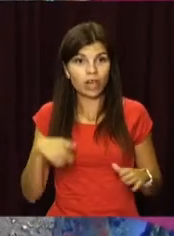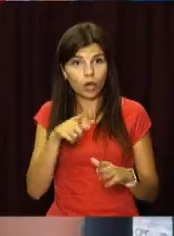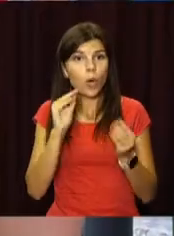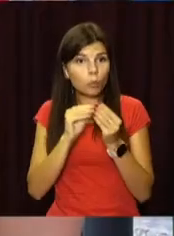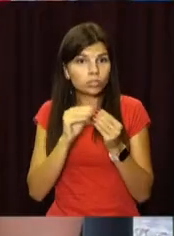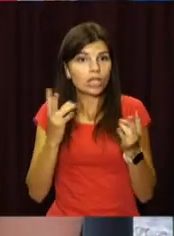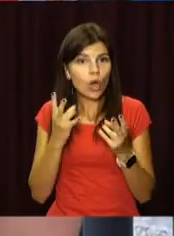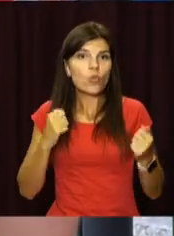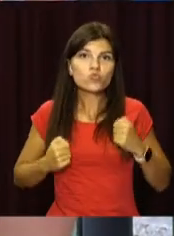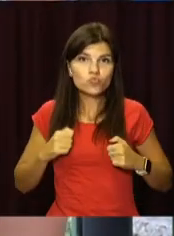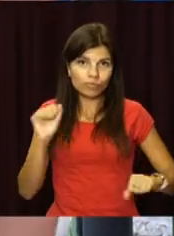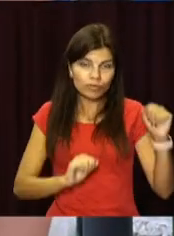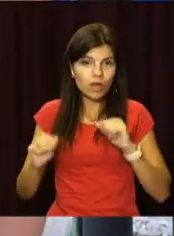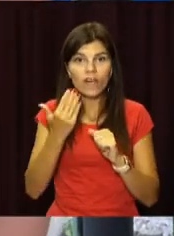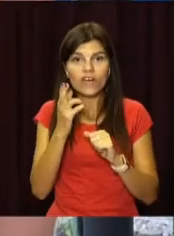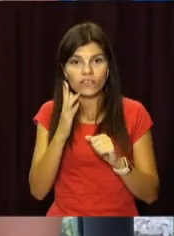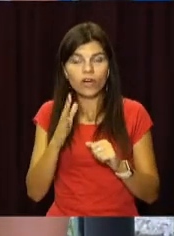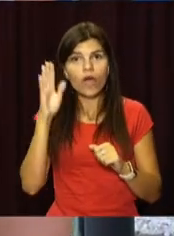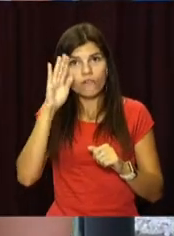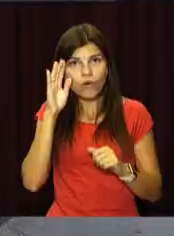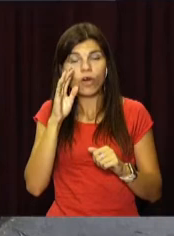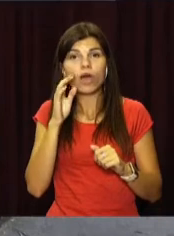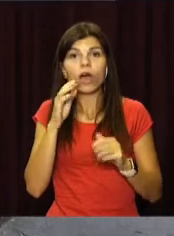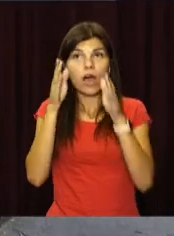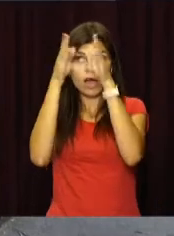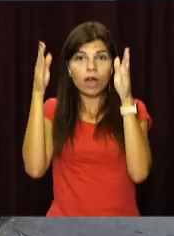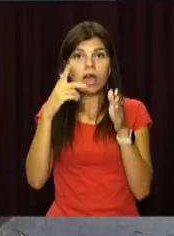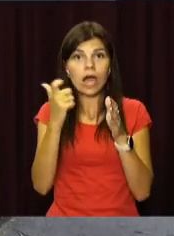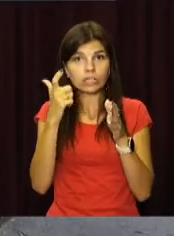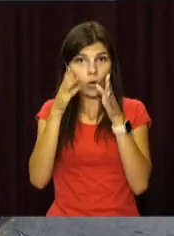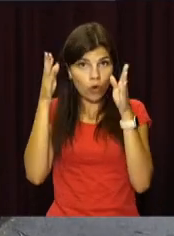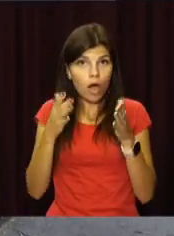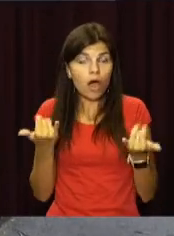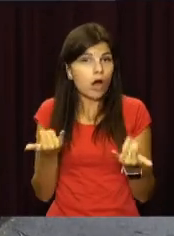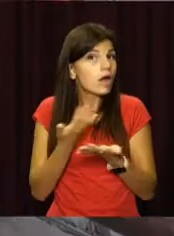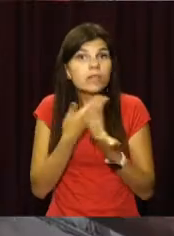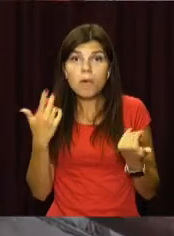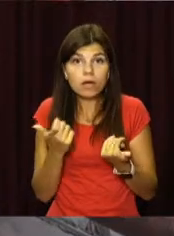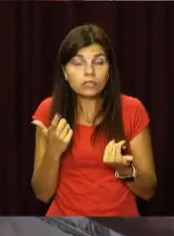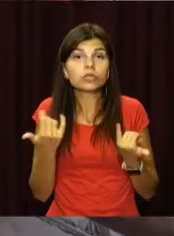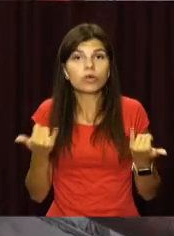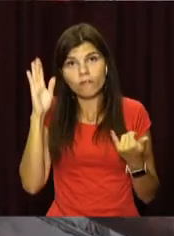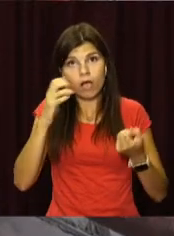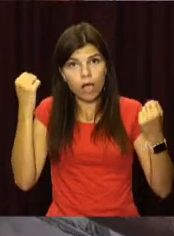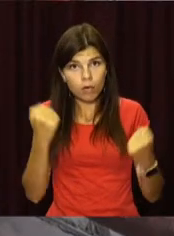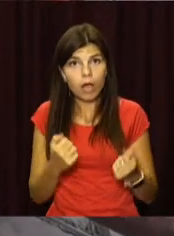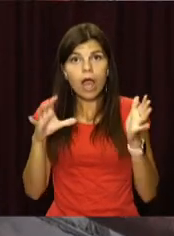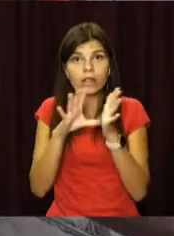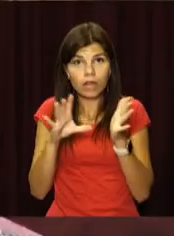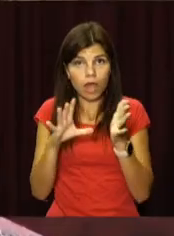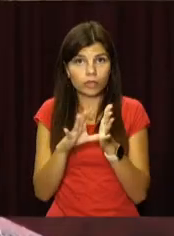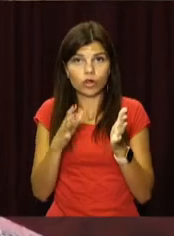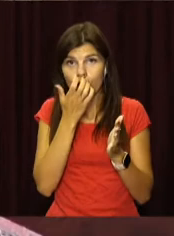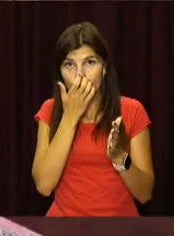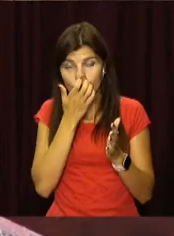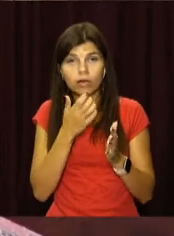постійно треба мити. А у її квартирі воду гріла газова колонка. Тепер же газу немає. Відтак доводиться воду гріти на електроплитці.